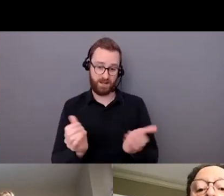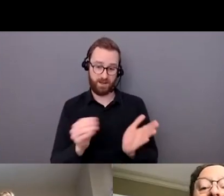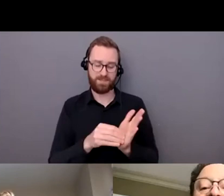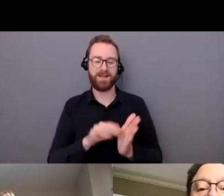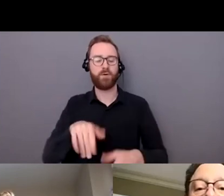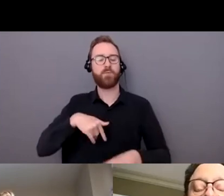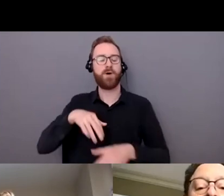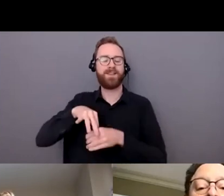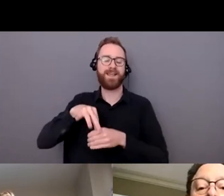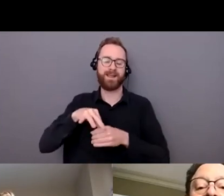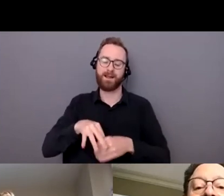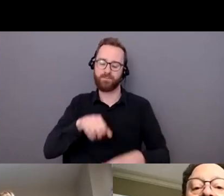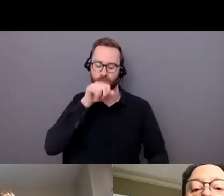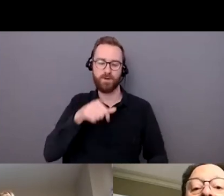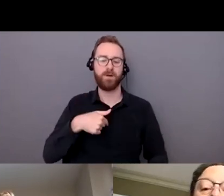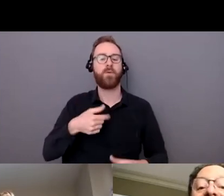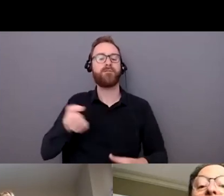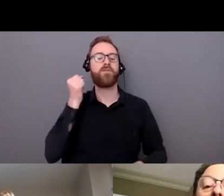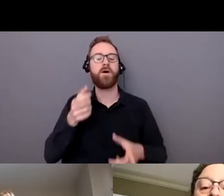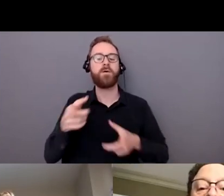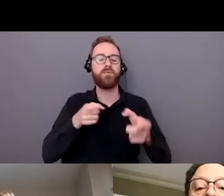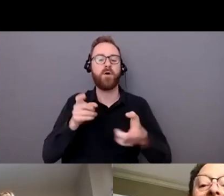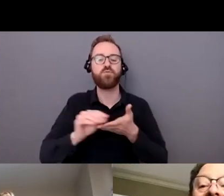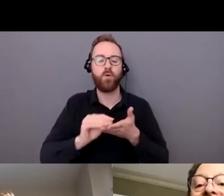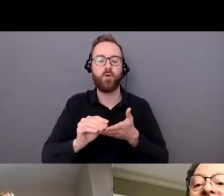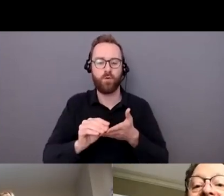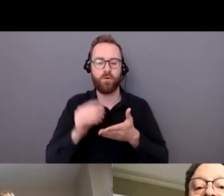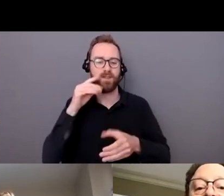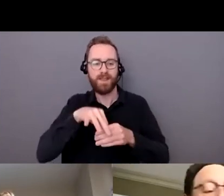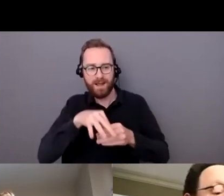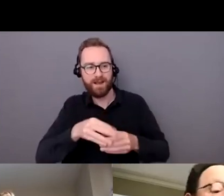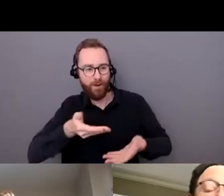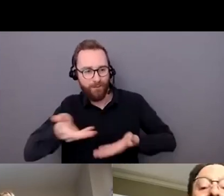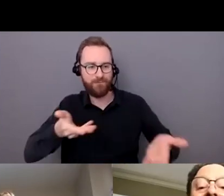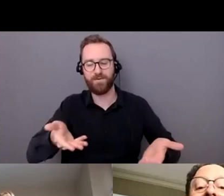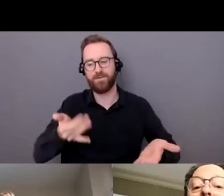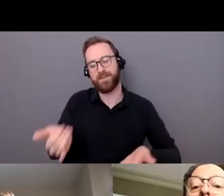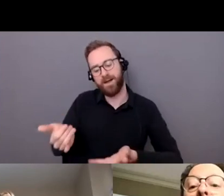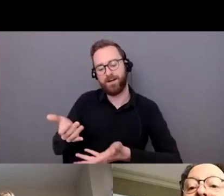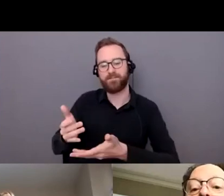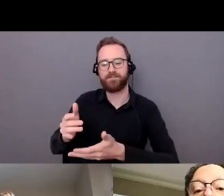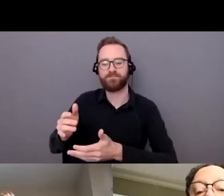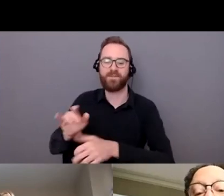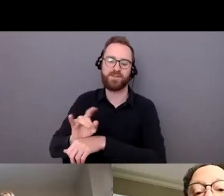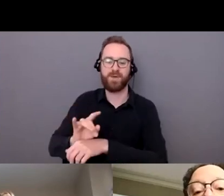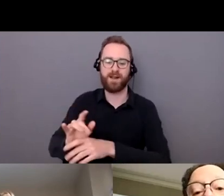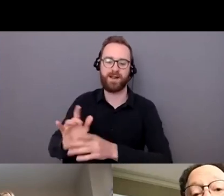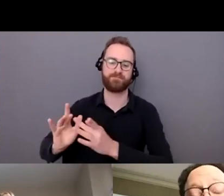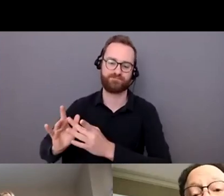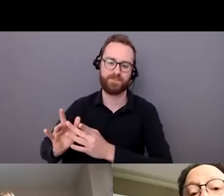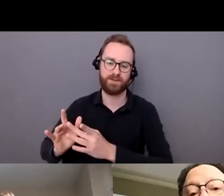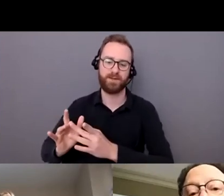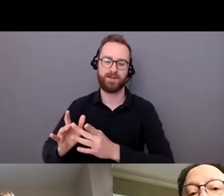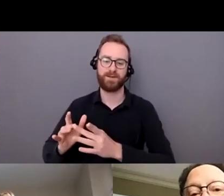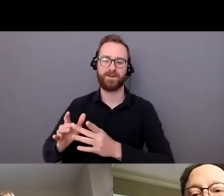mon bureau, j'invite les gens à prendre le thé. Ben là, j'ai reproduit ça, mais de manière virtuelle. Ben, on prend le thé à deux ou à trois pour D'accord. garder